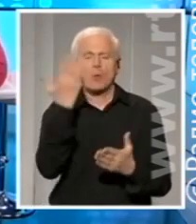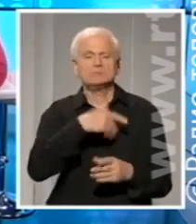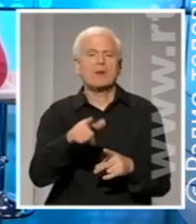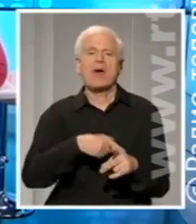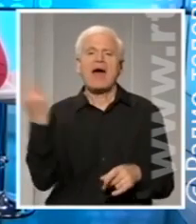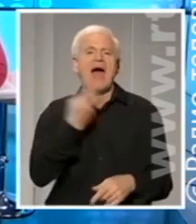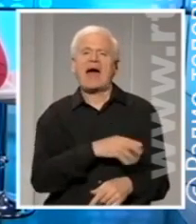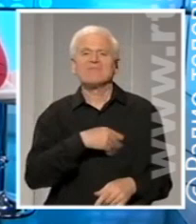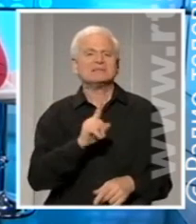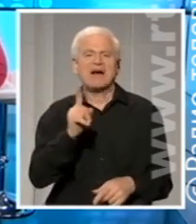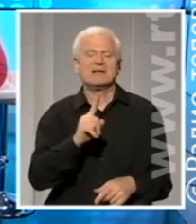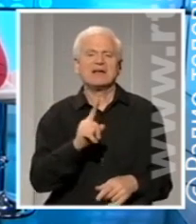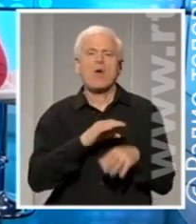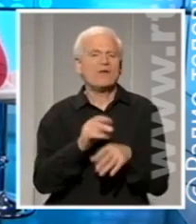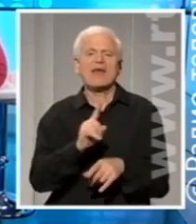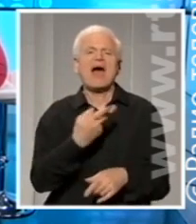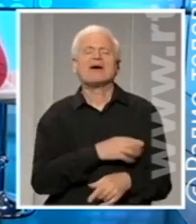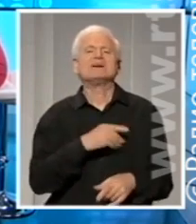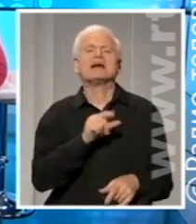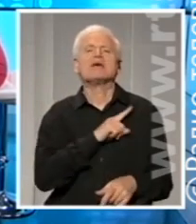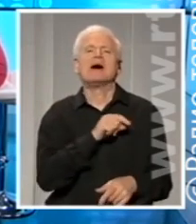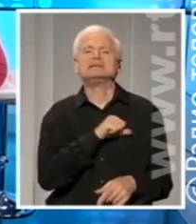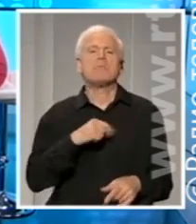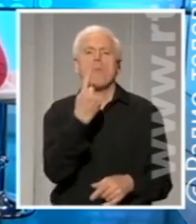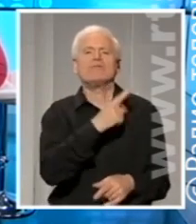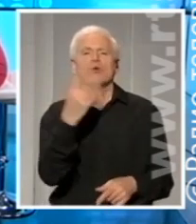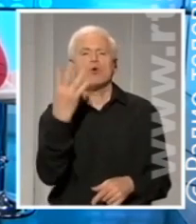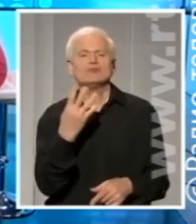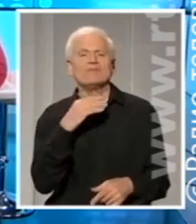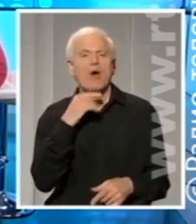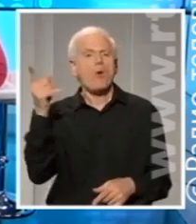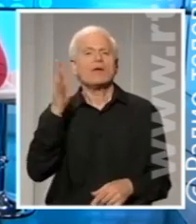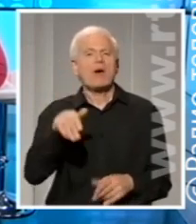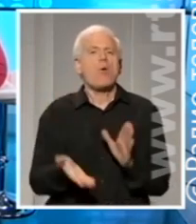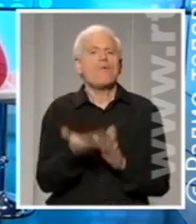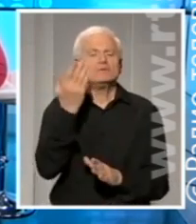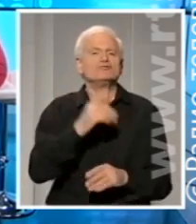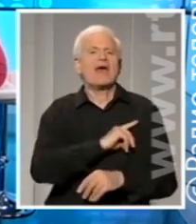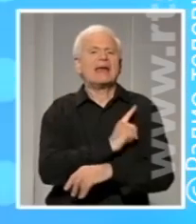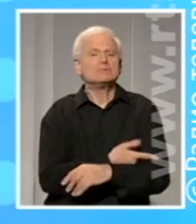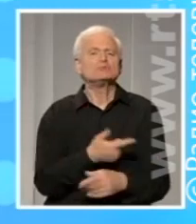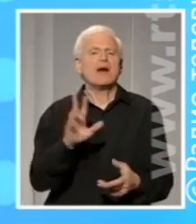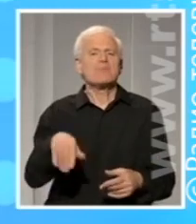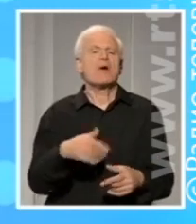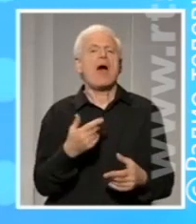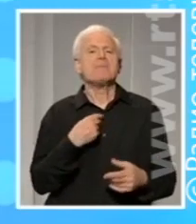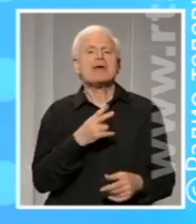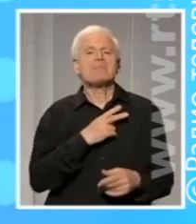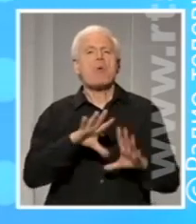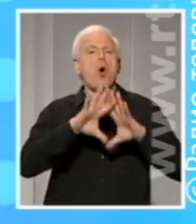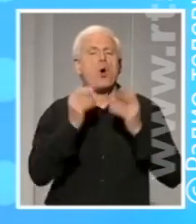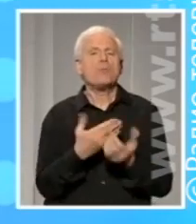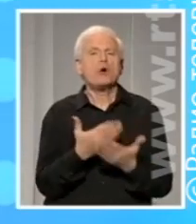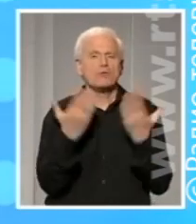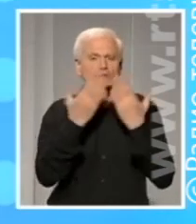Hrvatska nije uvela za celo osnovno. A ne, Hrvatska ima samo od 1. do 4. Iako od nas imaju i bolje resurse i sve drugo i duže ovo rade, ali mi imamo kompletnu osnovu